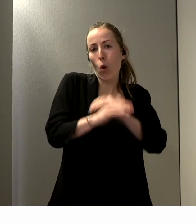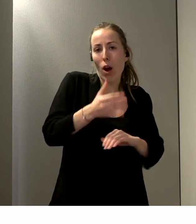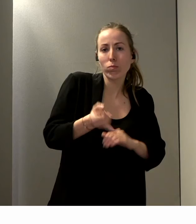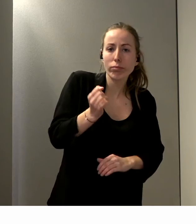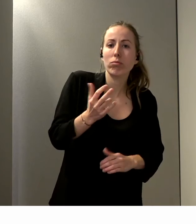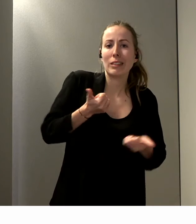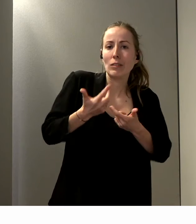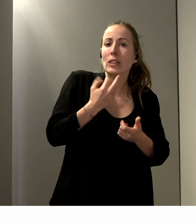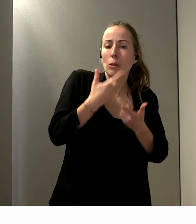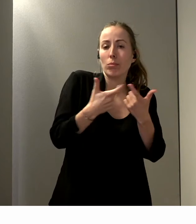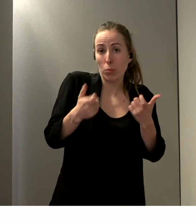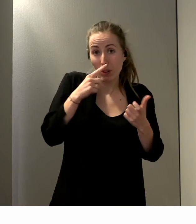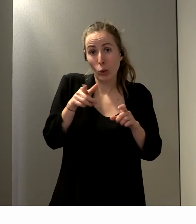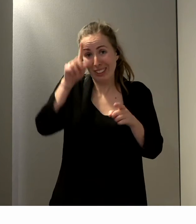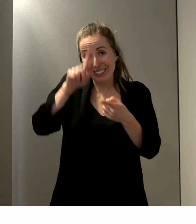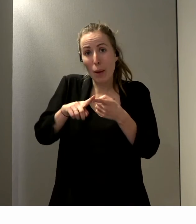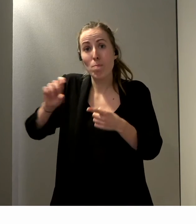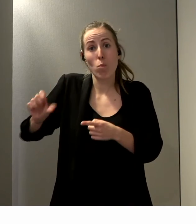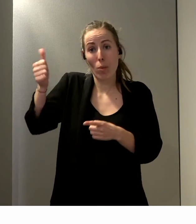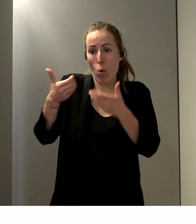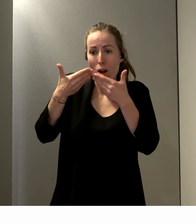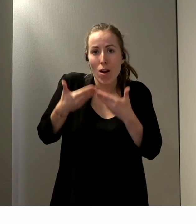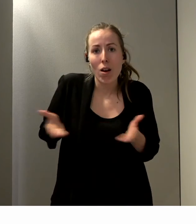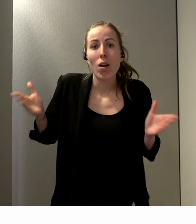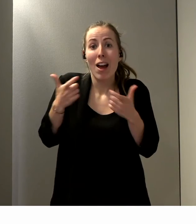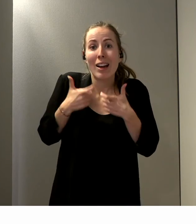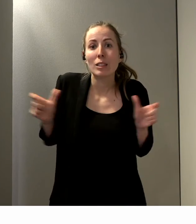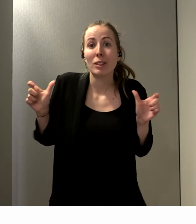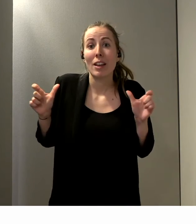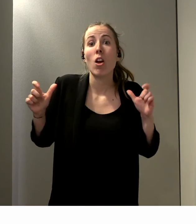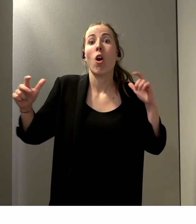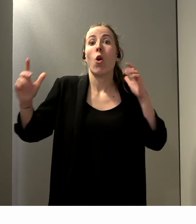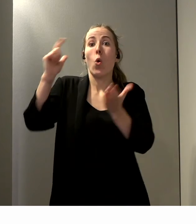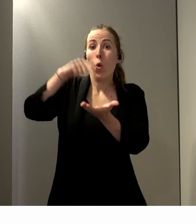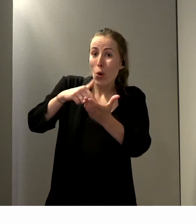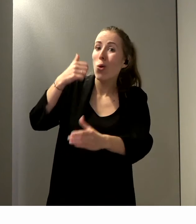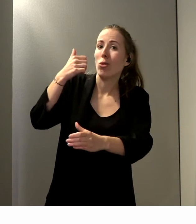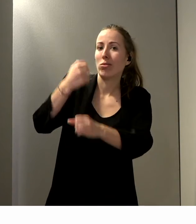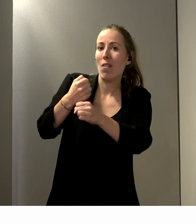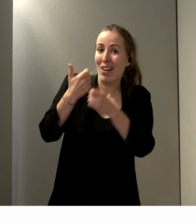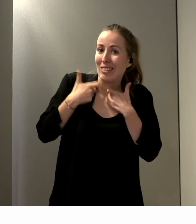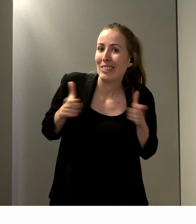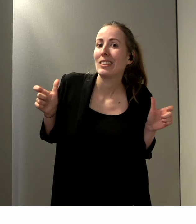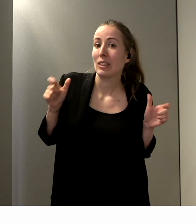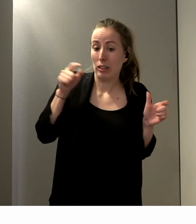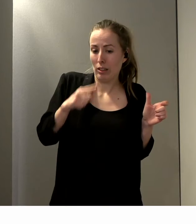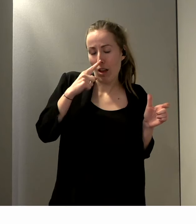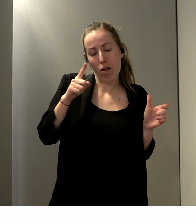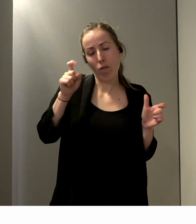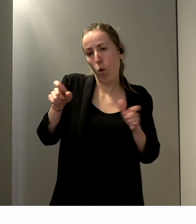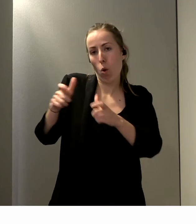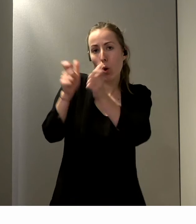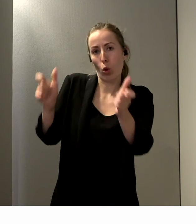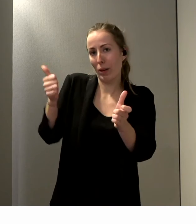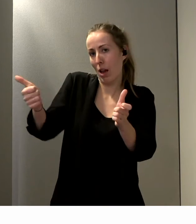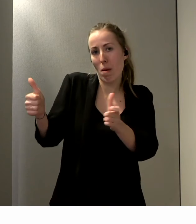et d'abord la question de l'accessibilité de l'environnement de travail. Donc ça, c'est aussi un effort dans lequel on doit continuer d'embarquer les